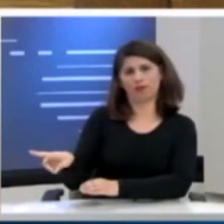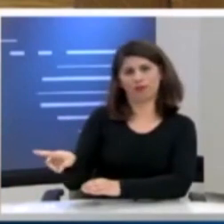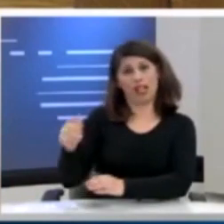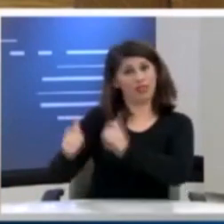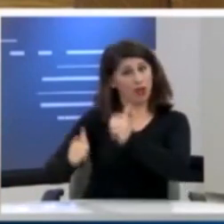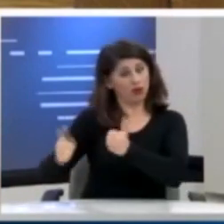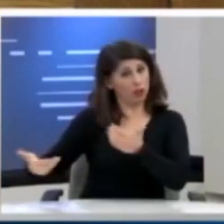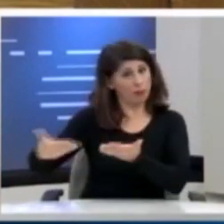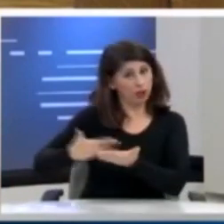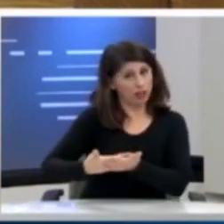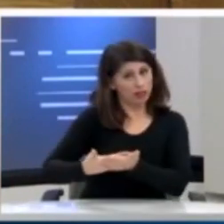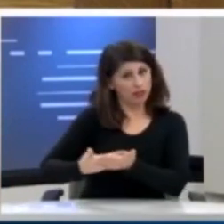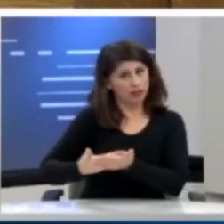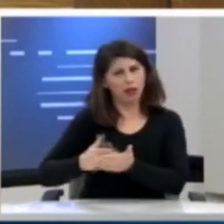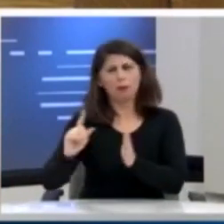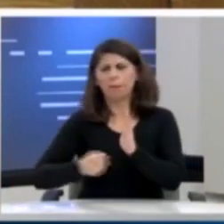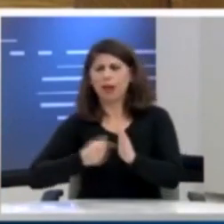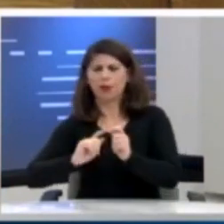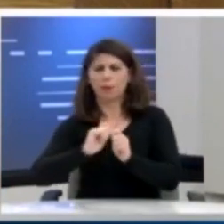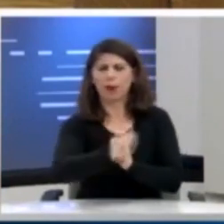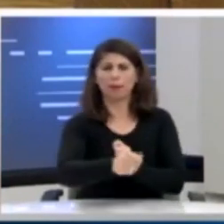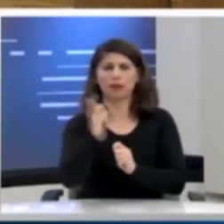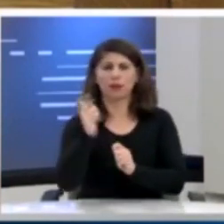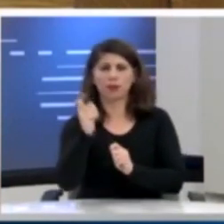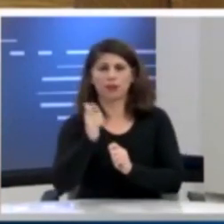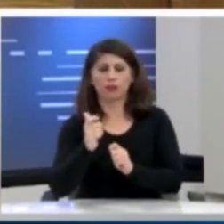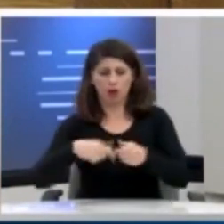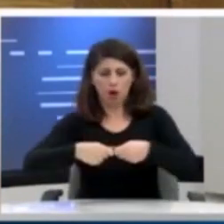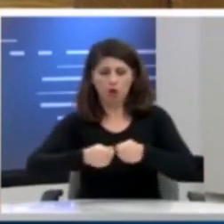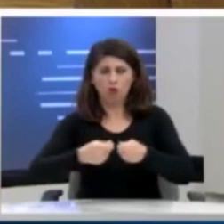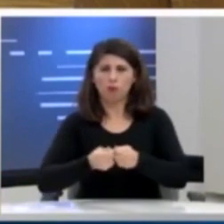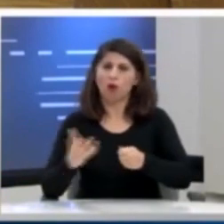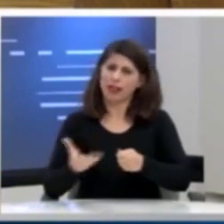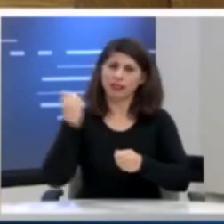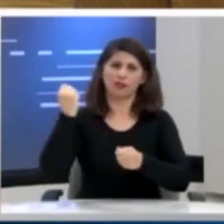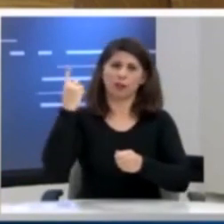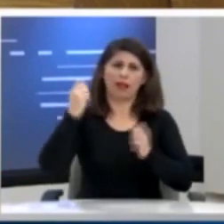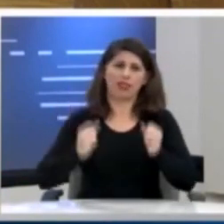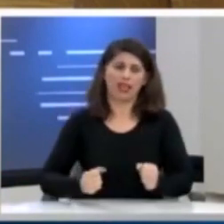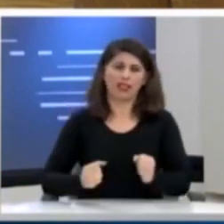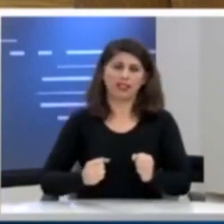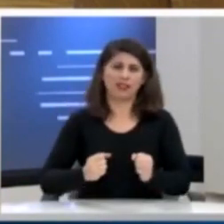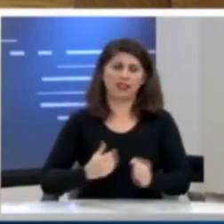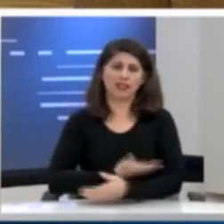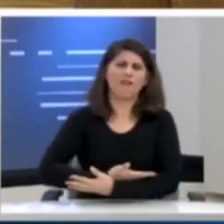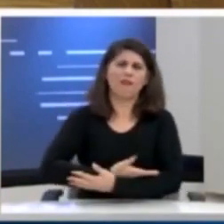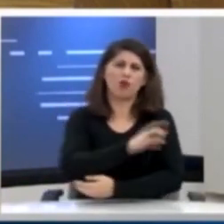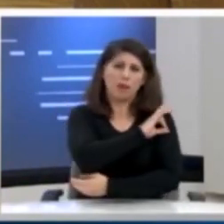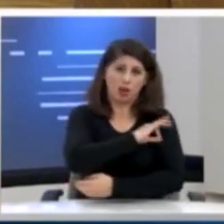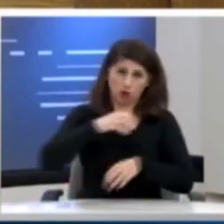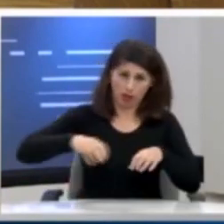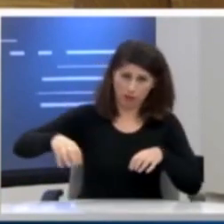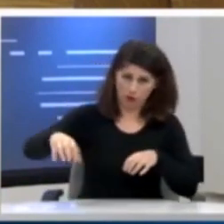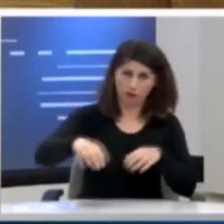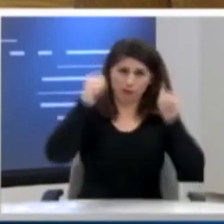στις προτάσεις για εφάπαξ επιδόματα, για κουπόνια εξασφάλισης μιας θέσης σε παιδικούς σταθμούς,